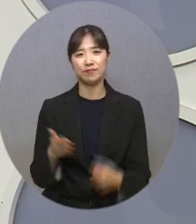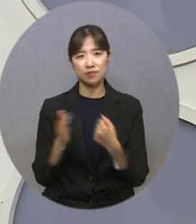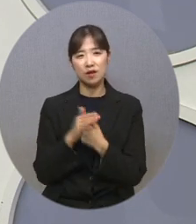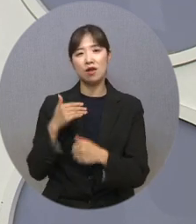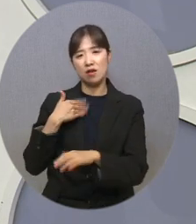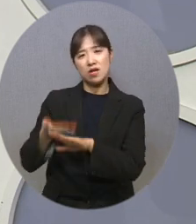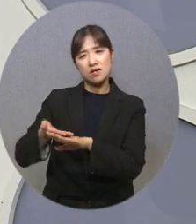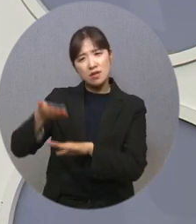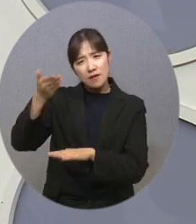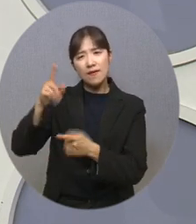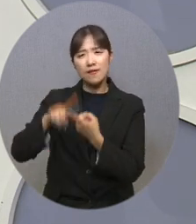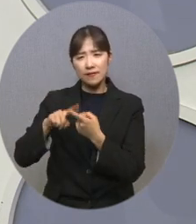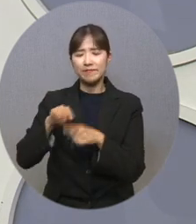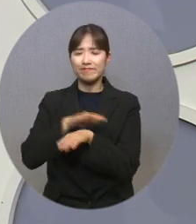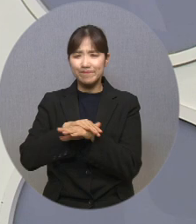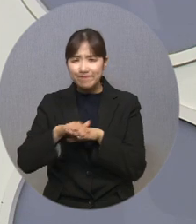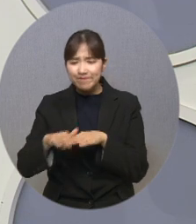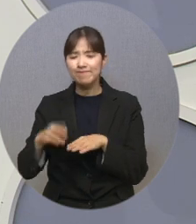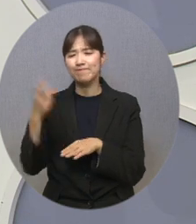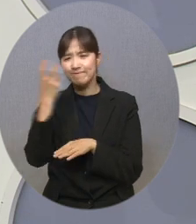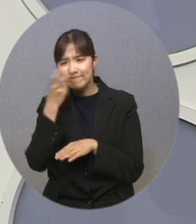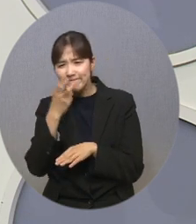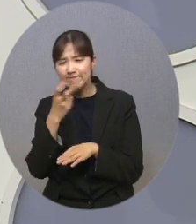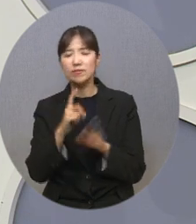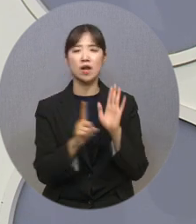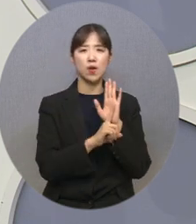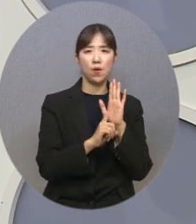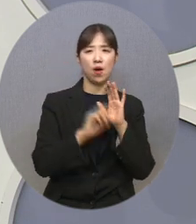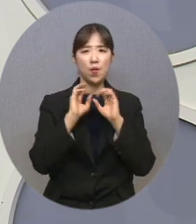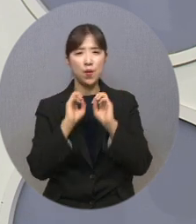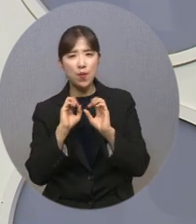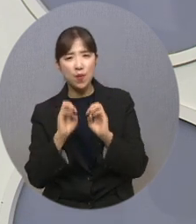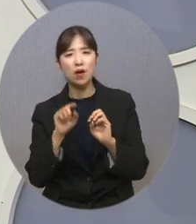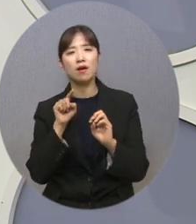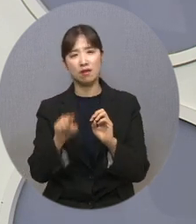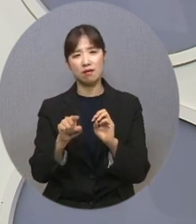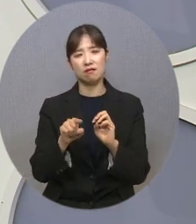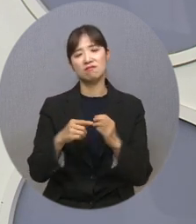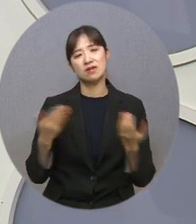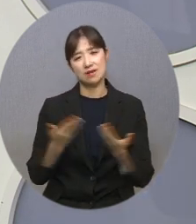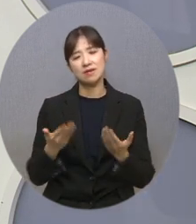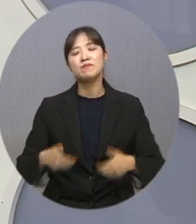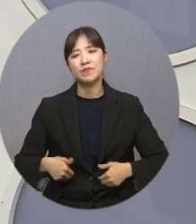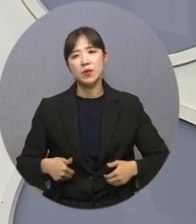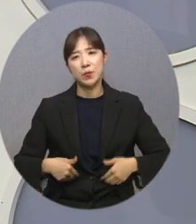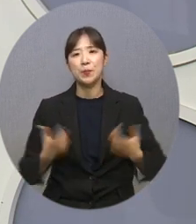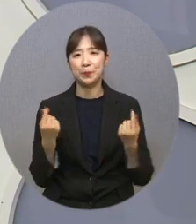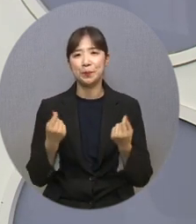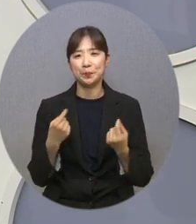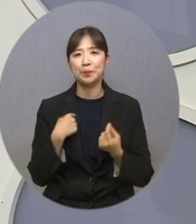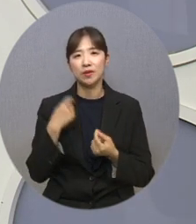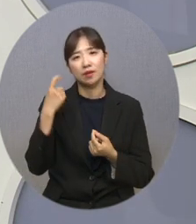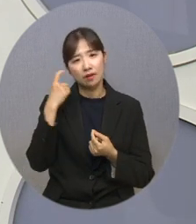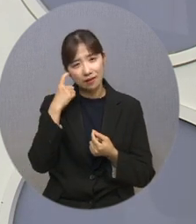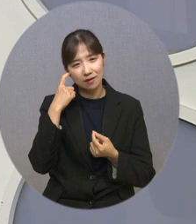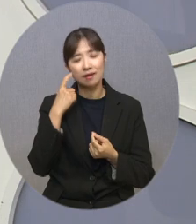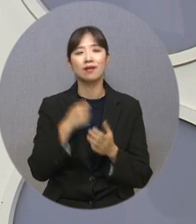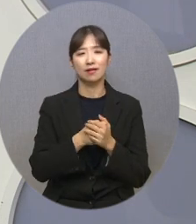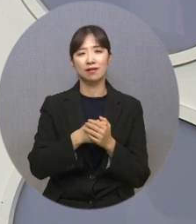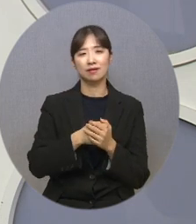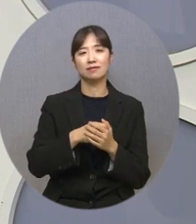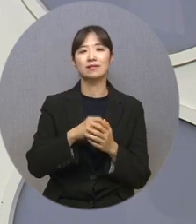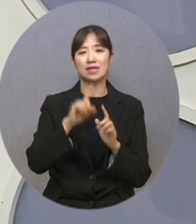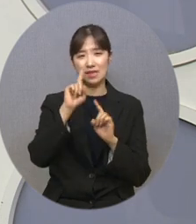선배를 제대로 챙겨서 국민들에게 알려주는 그런 사역이 필요하다 싶은 생각 때문에 우남 이승만 대통령,